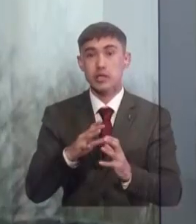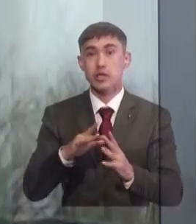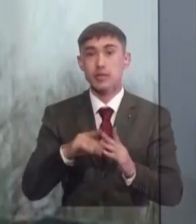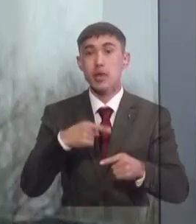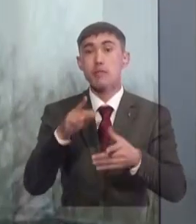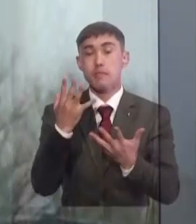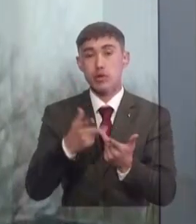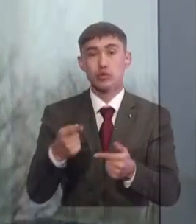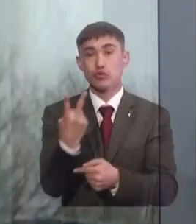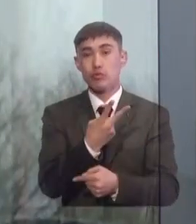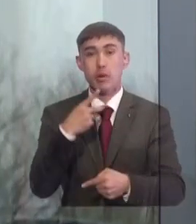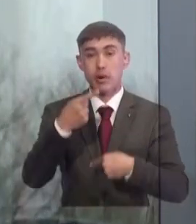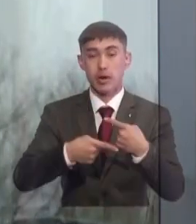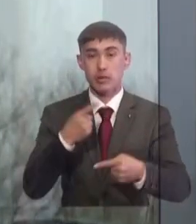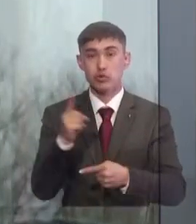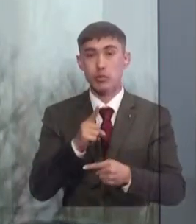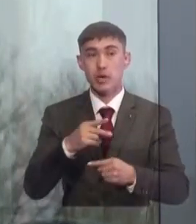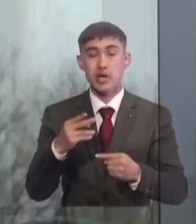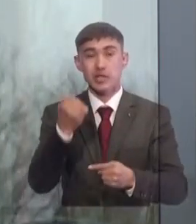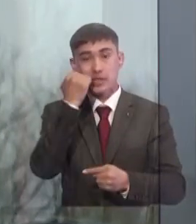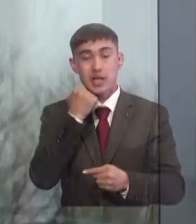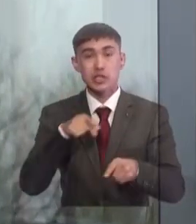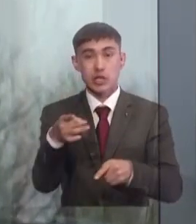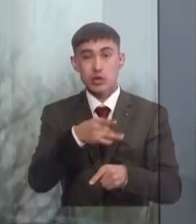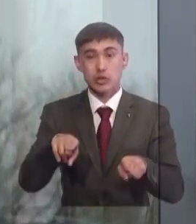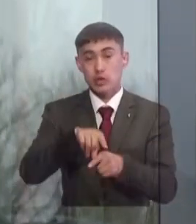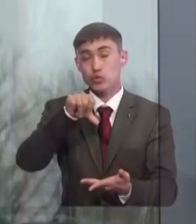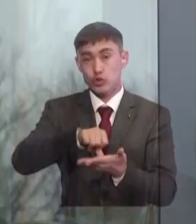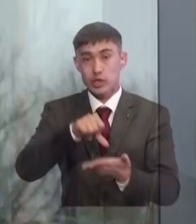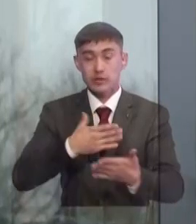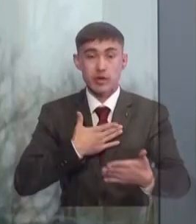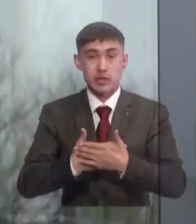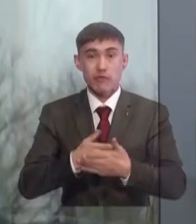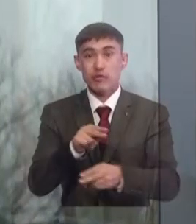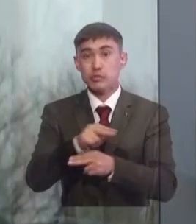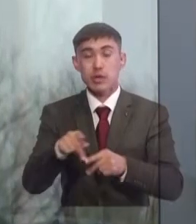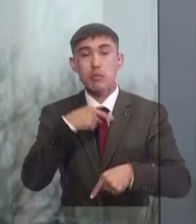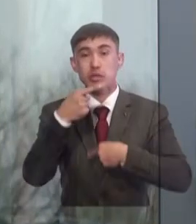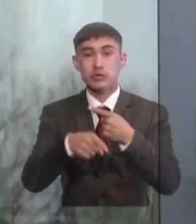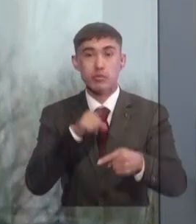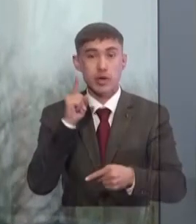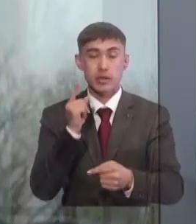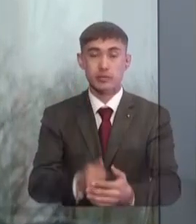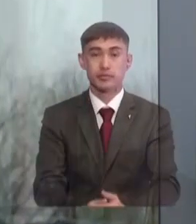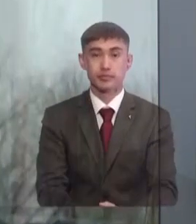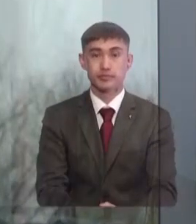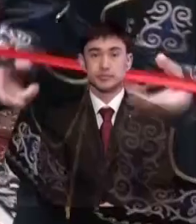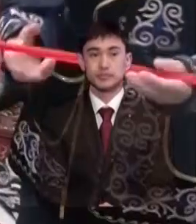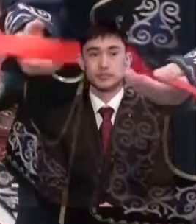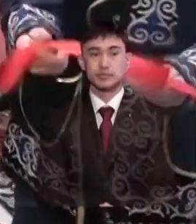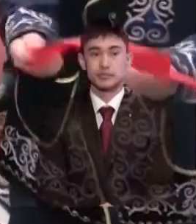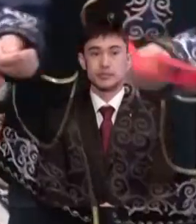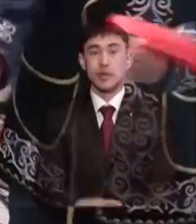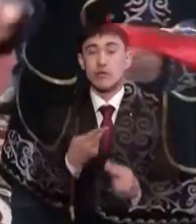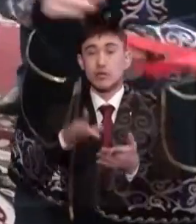преемственности между двумя поколениями, чтобы старейшины района также могли принимать участие в воспитании подрастающего поколения.